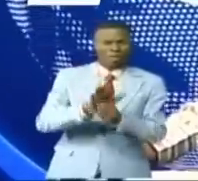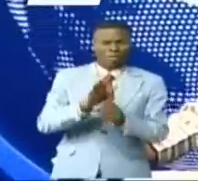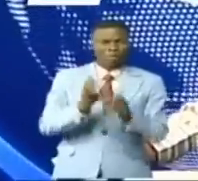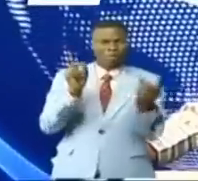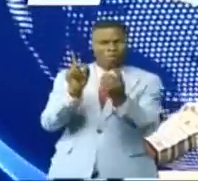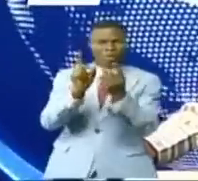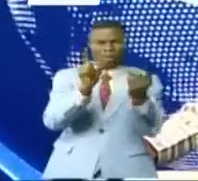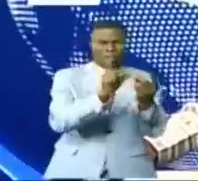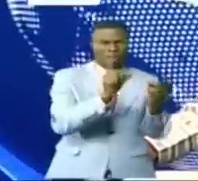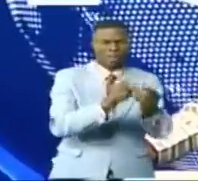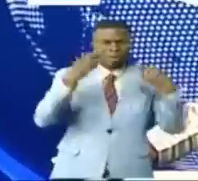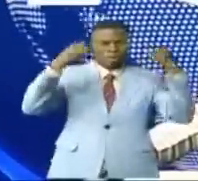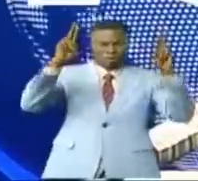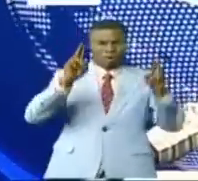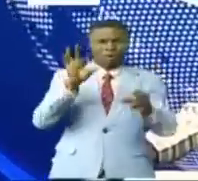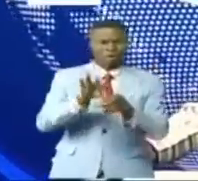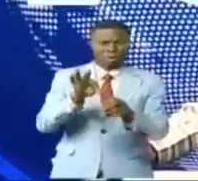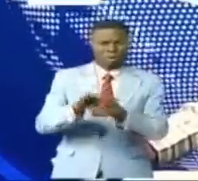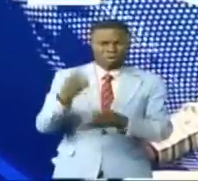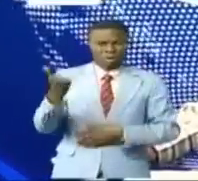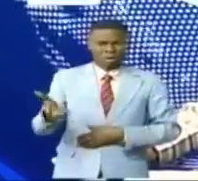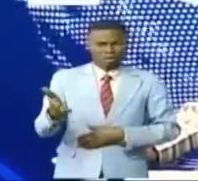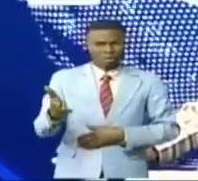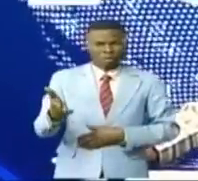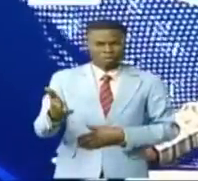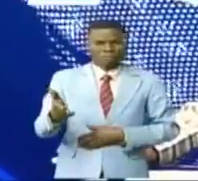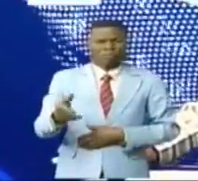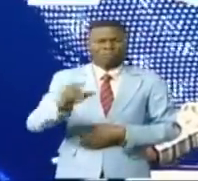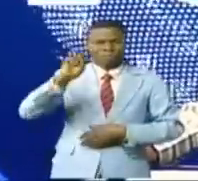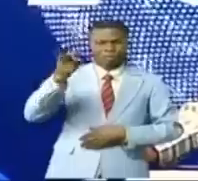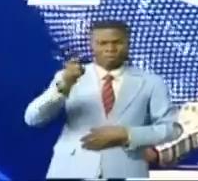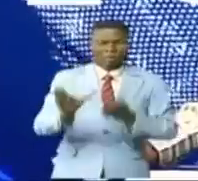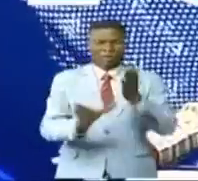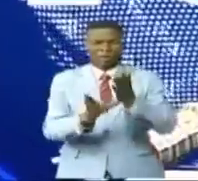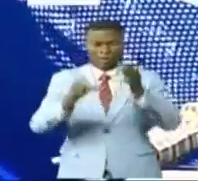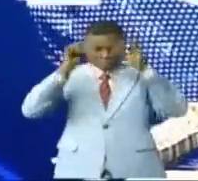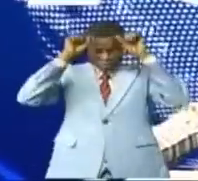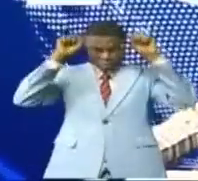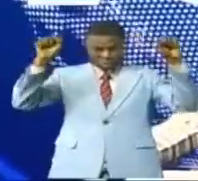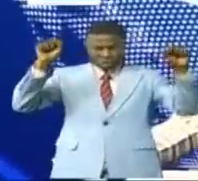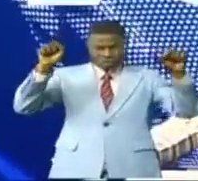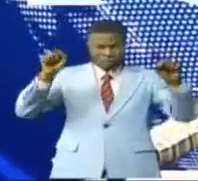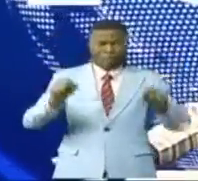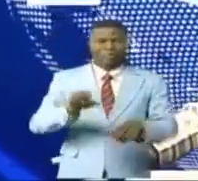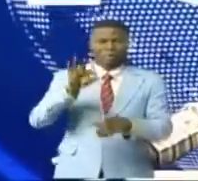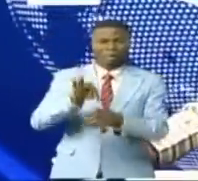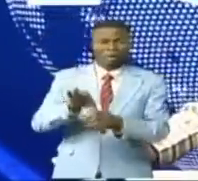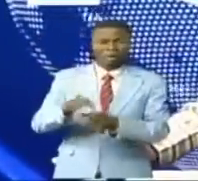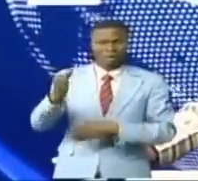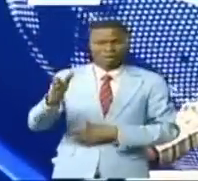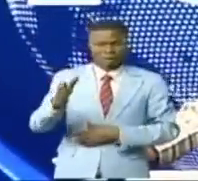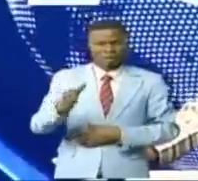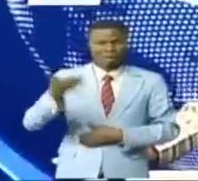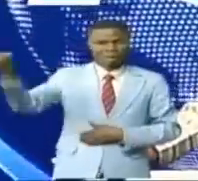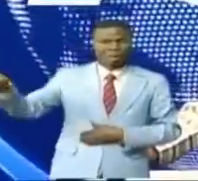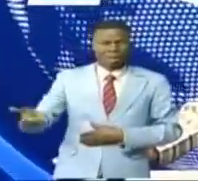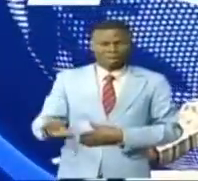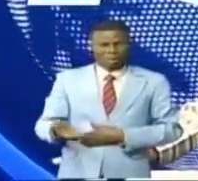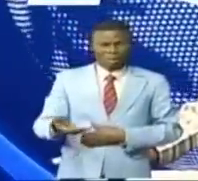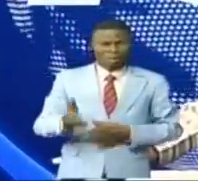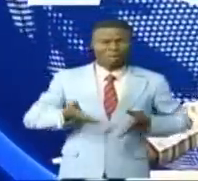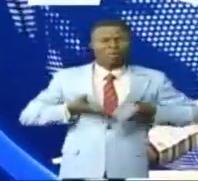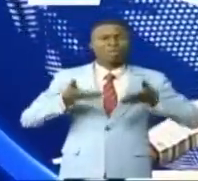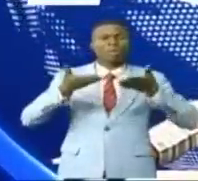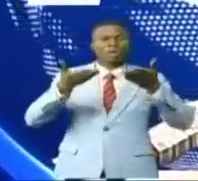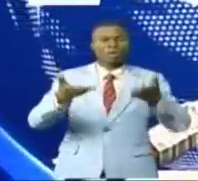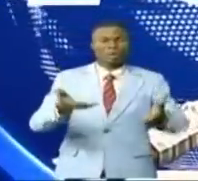contacts pour la réussite du processus électoral. Le deuxième vice-président, Didi Manaralinga, a reçu les